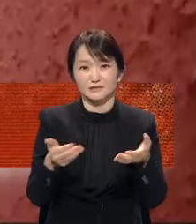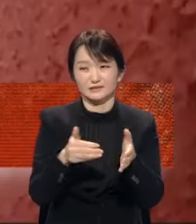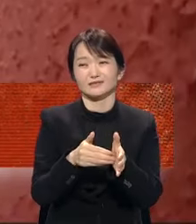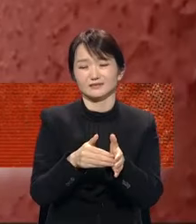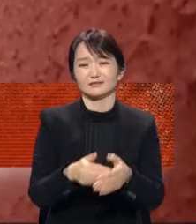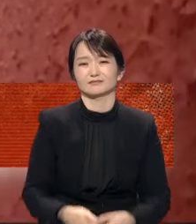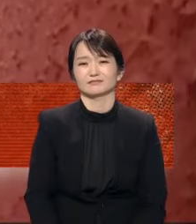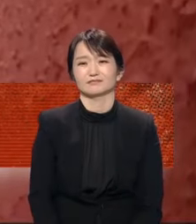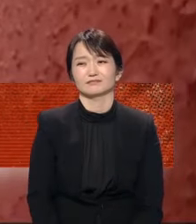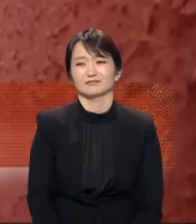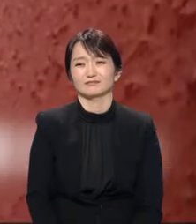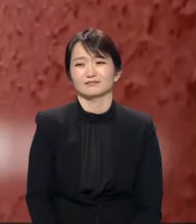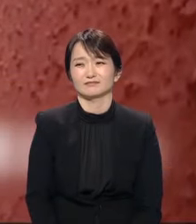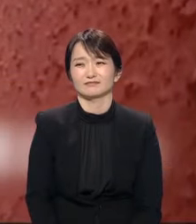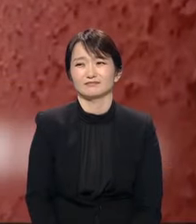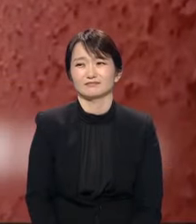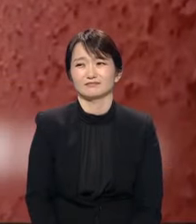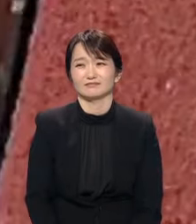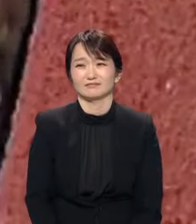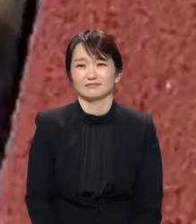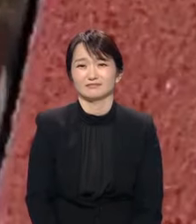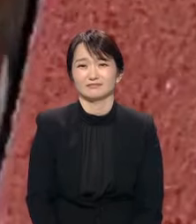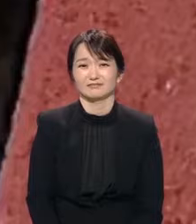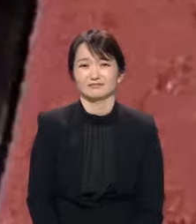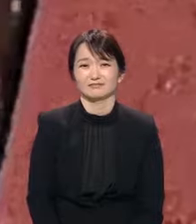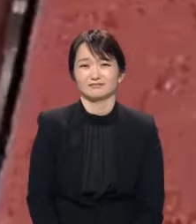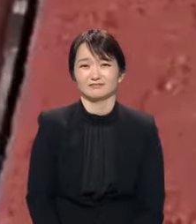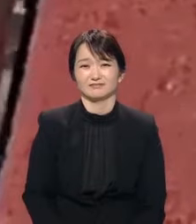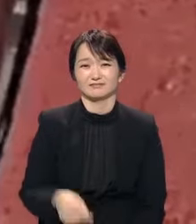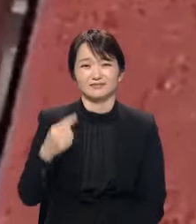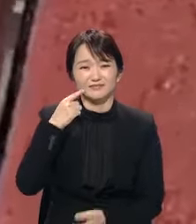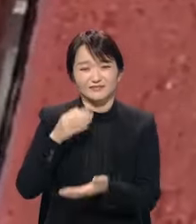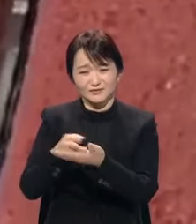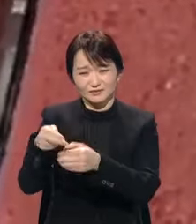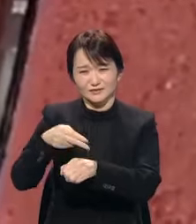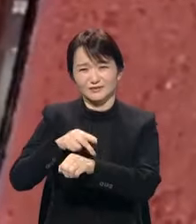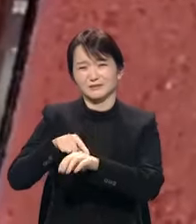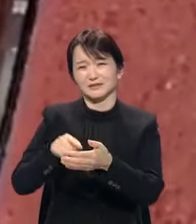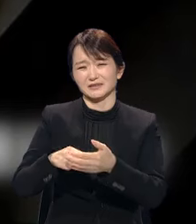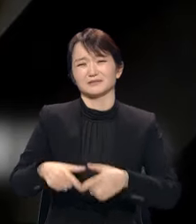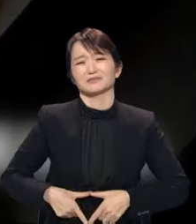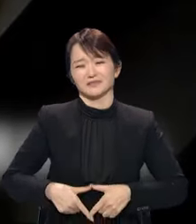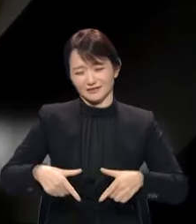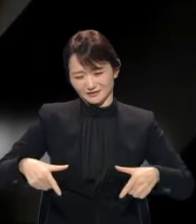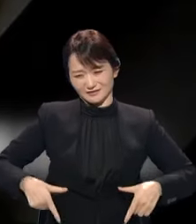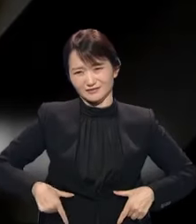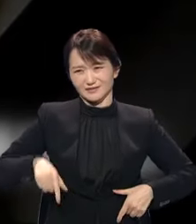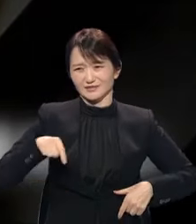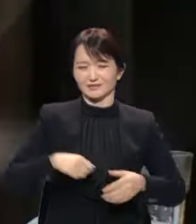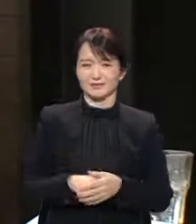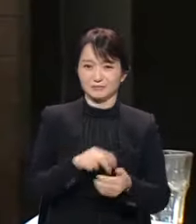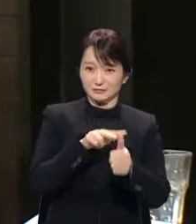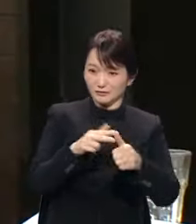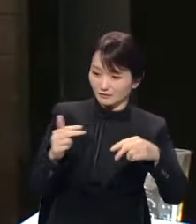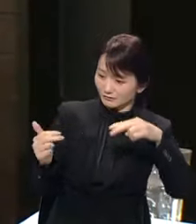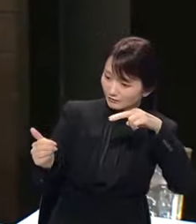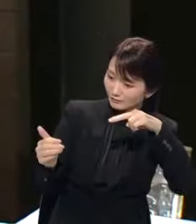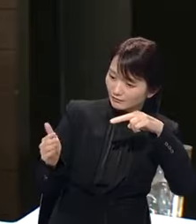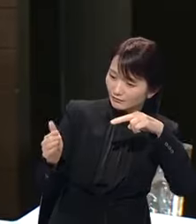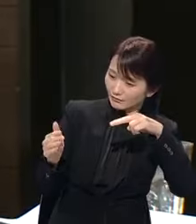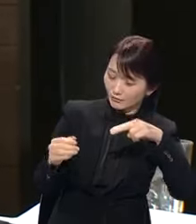넘겼다고 합니다. 아, 자기 얼굴을 마음이 넓어, 마음이 넓어. 자기 얼굴을 보고 이럴 수는 없어 하면서 뒷발로 저렇게